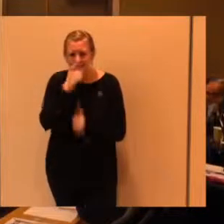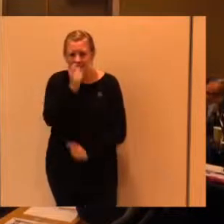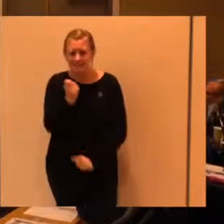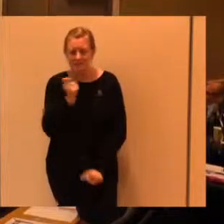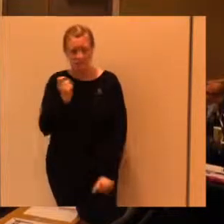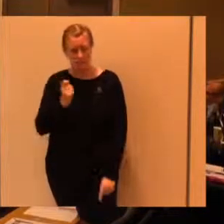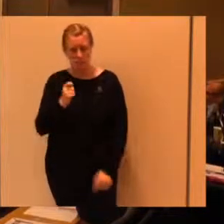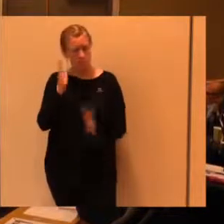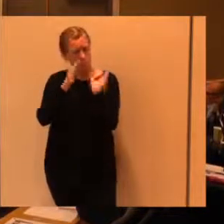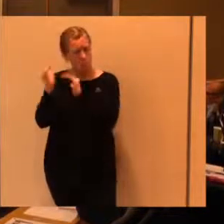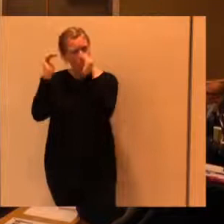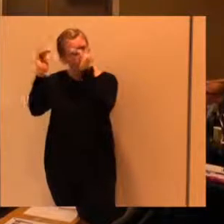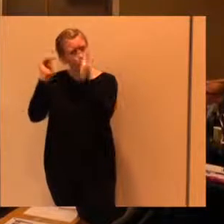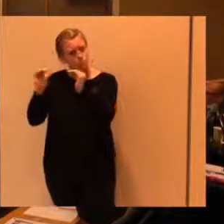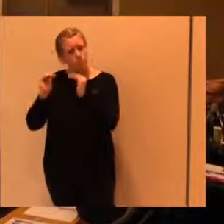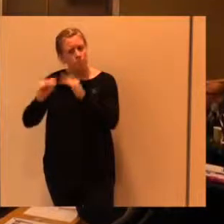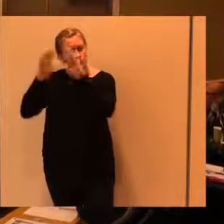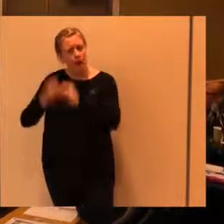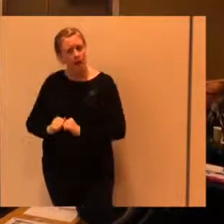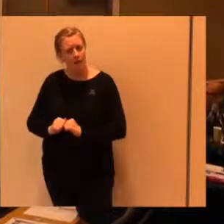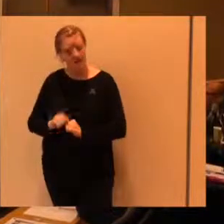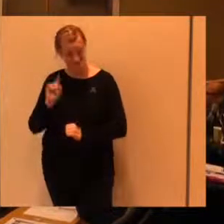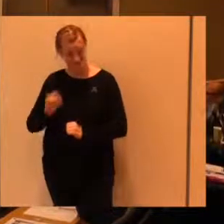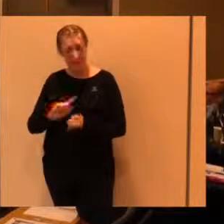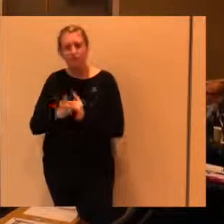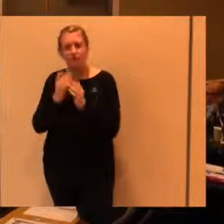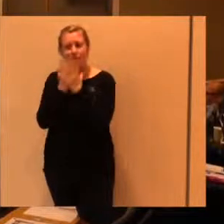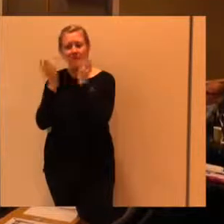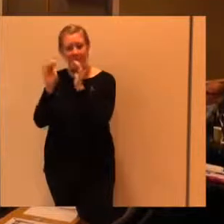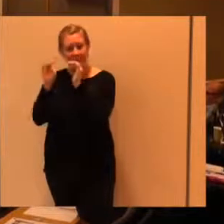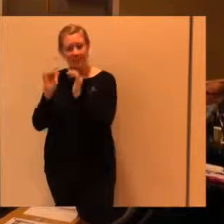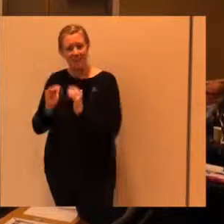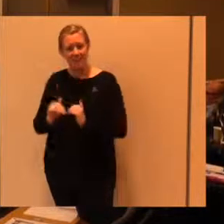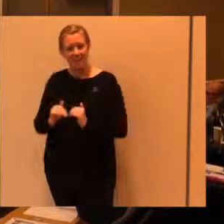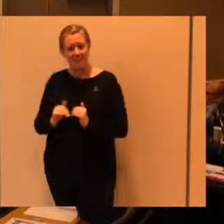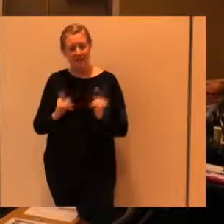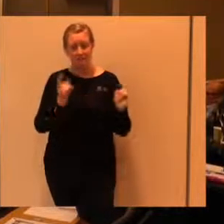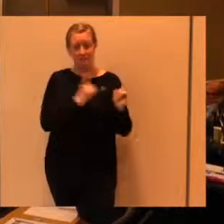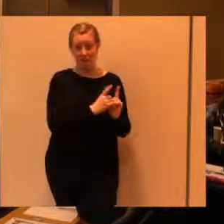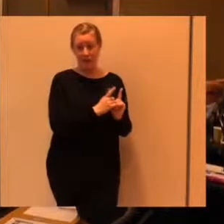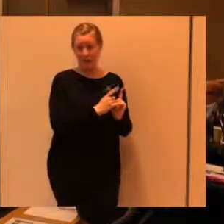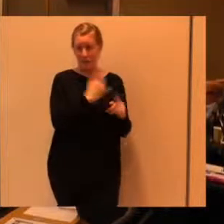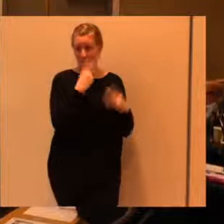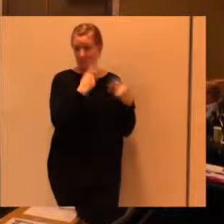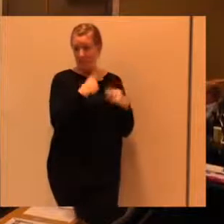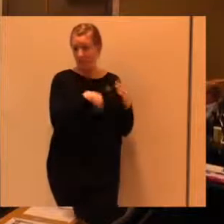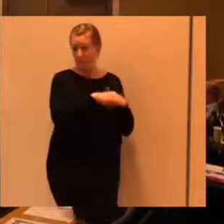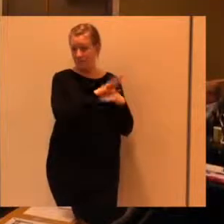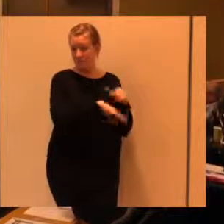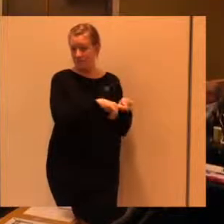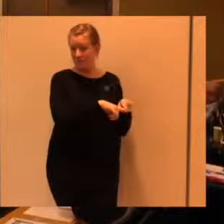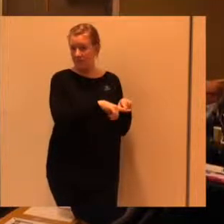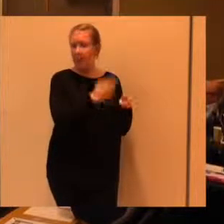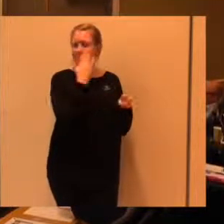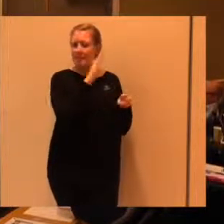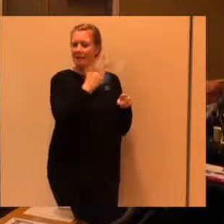med att försöka göra rätt. Så där har jag lite fler ögonfixeringar för den gruppen och färre på SF som ju är mer bildbaserad.